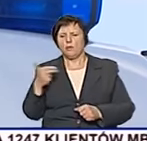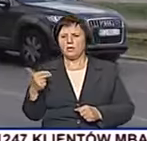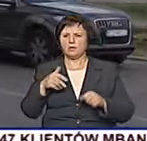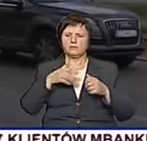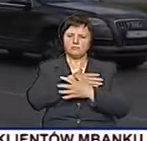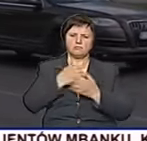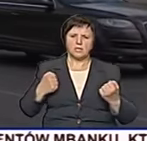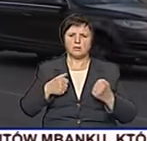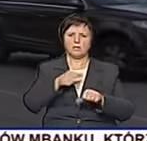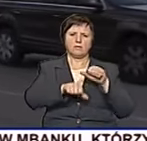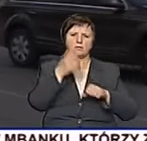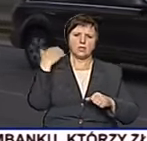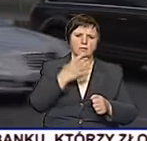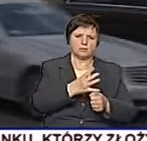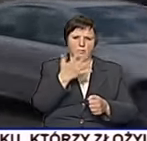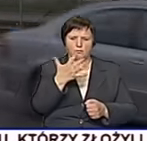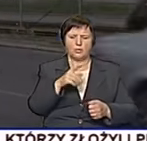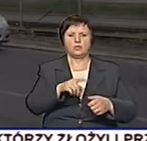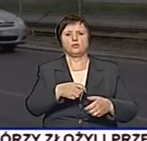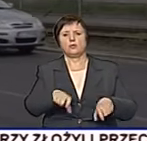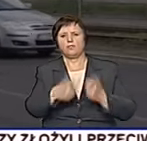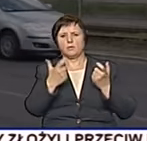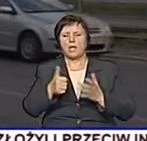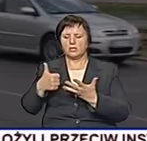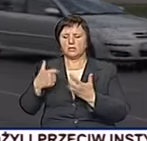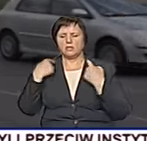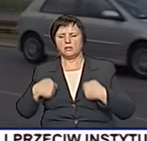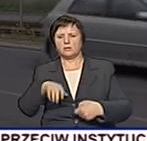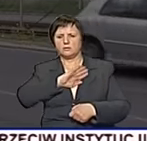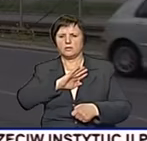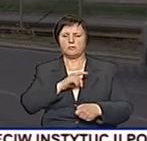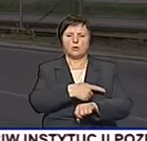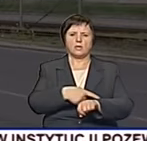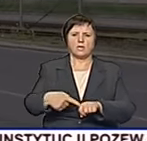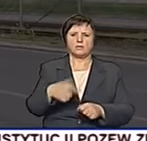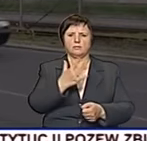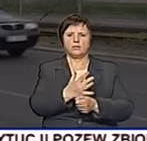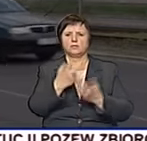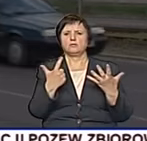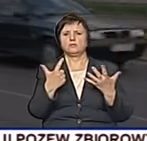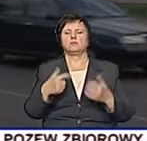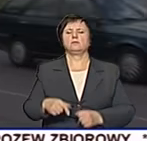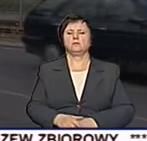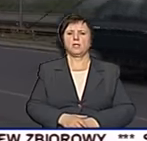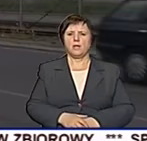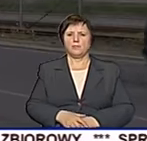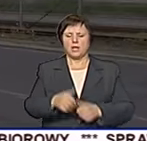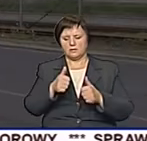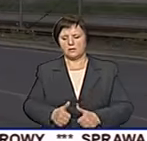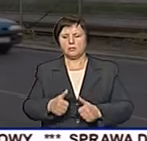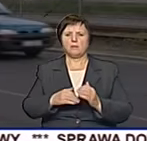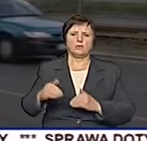drogach. Rok temu w 45 wypadkach zginęło 6 osób, rannych zostało 57. Zatrzymano